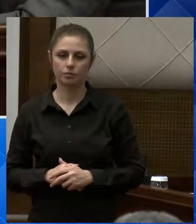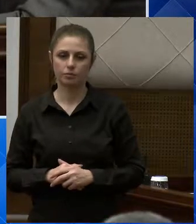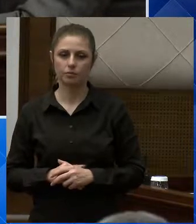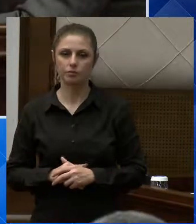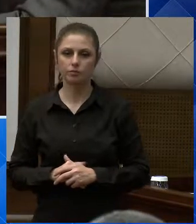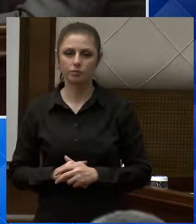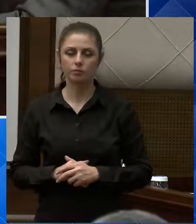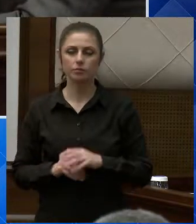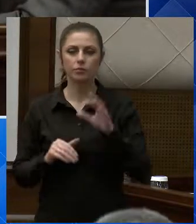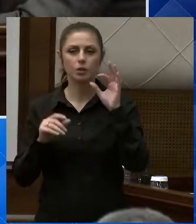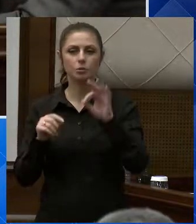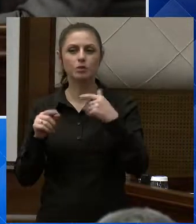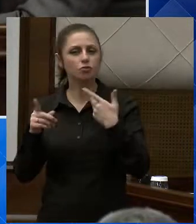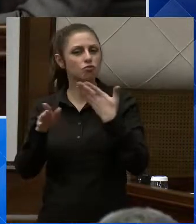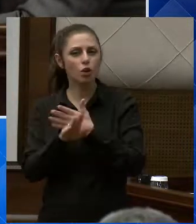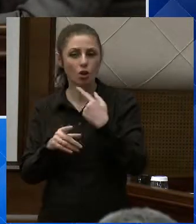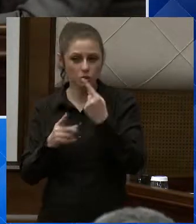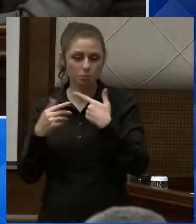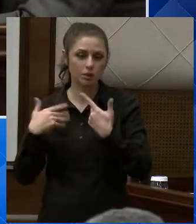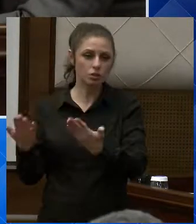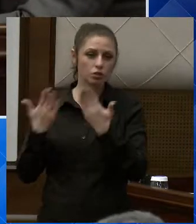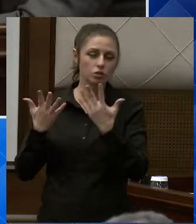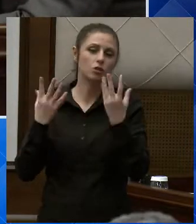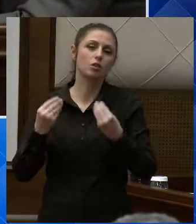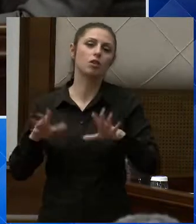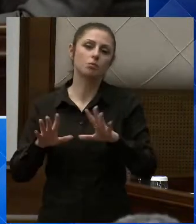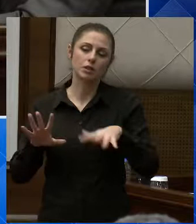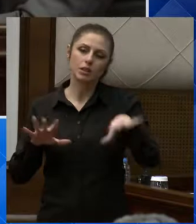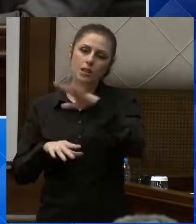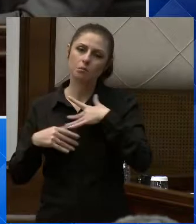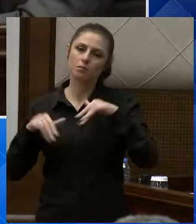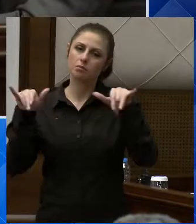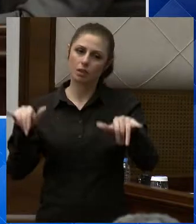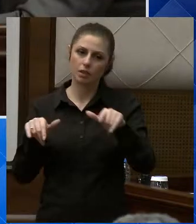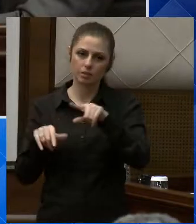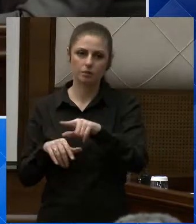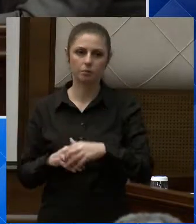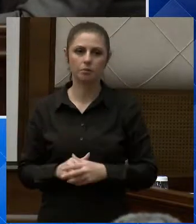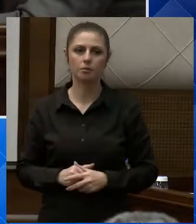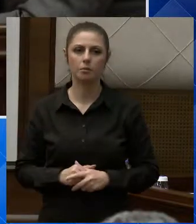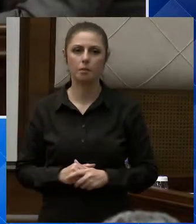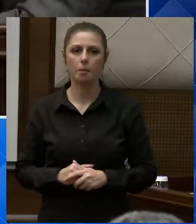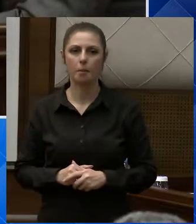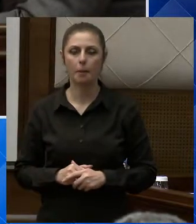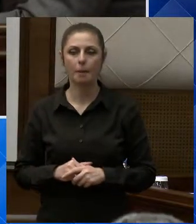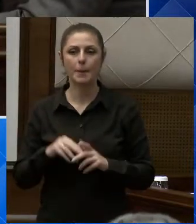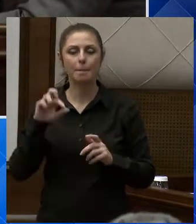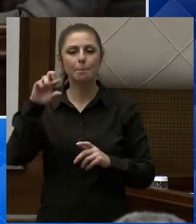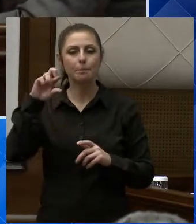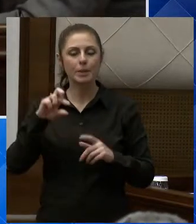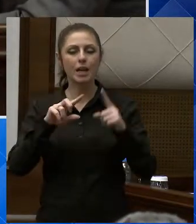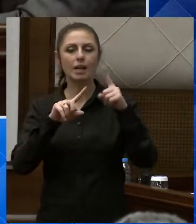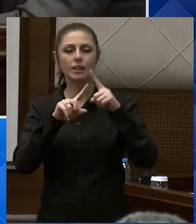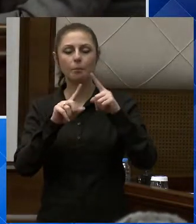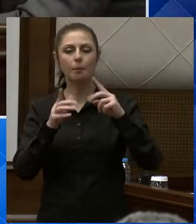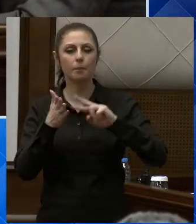arkadaşımız engel olamaz. Bu noktada biz doğruları ifade etmekten geriye durmayacağız. Yine Pınartepe planları ile ilgili, Pınartepe